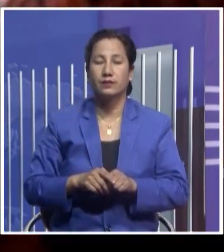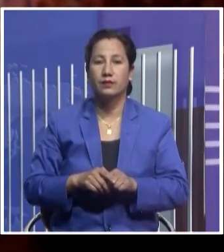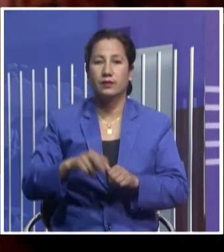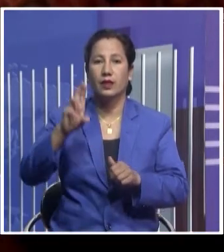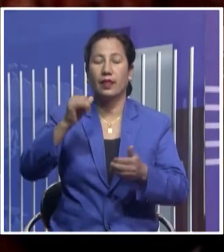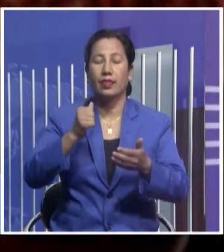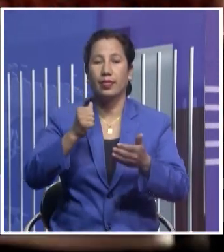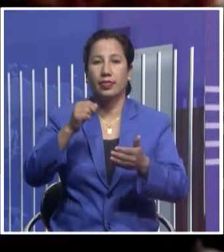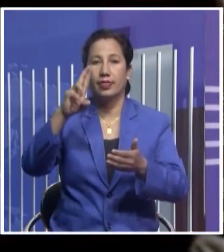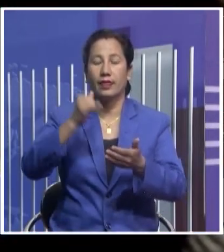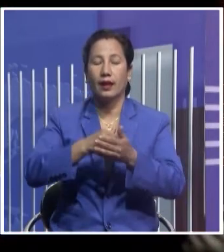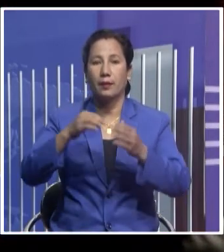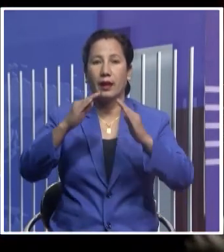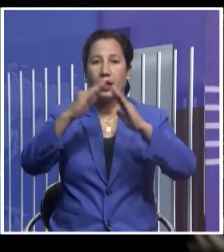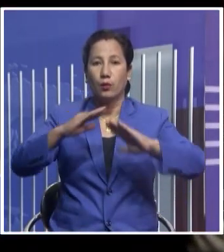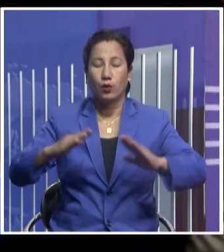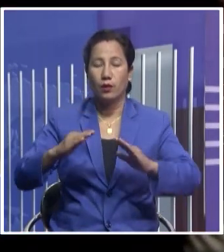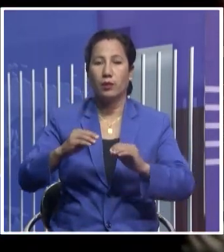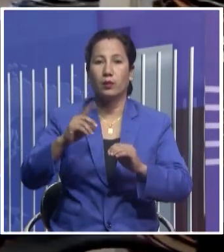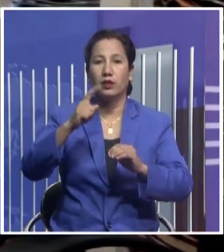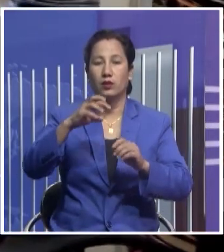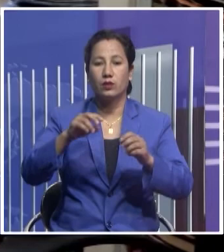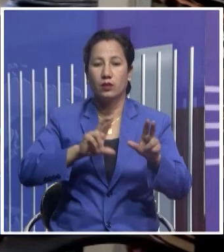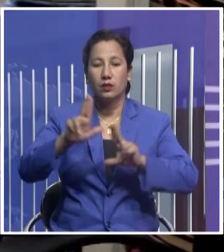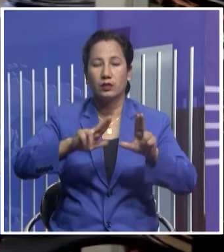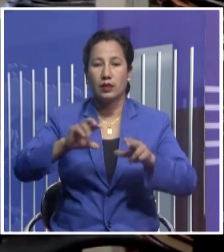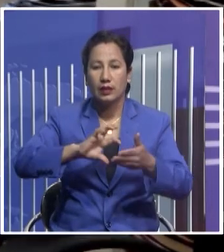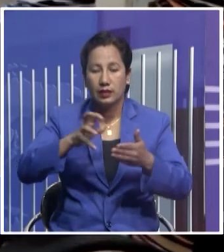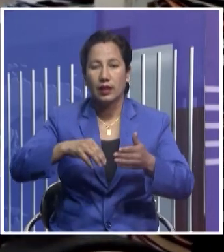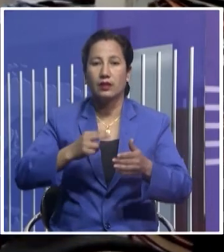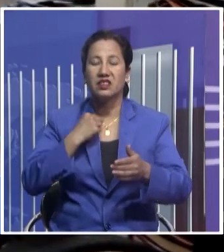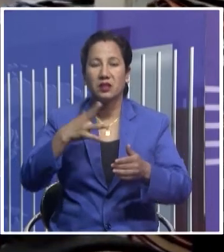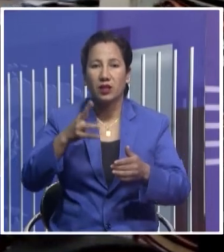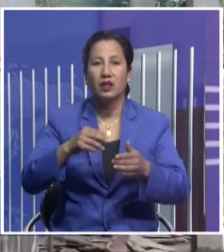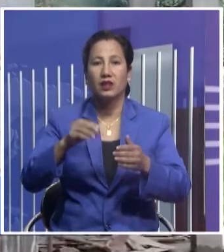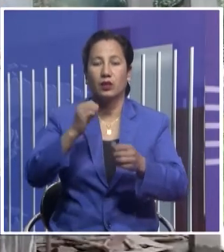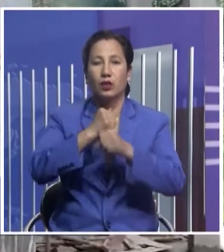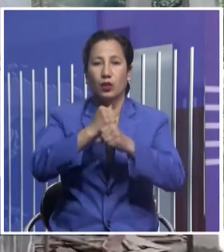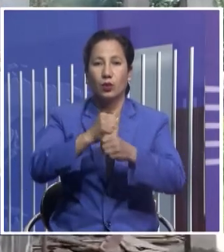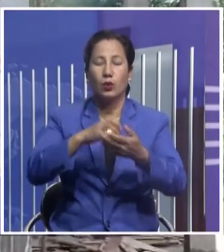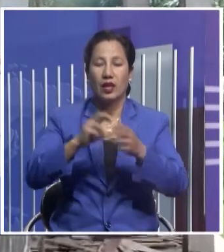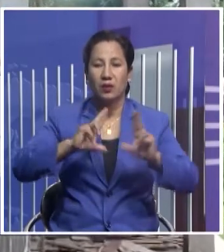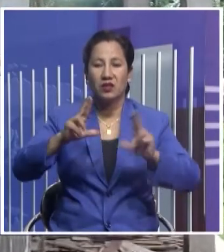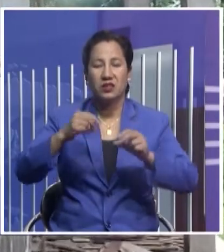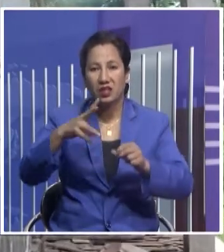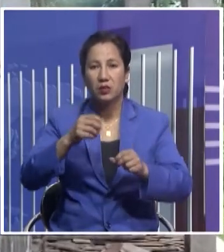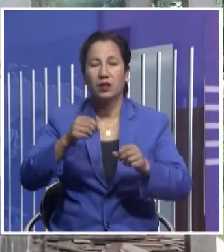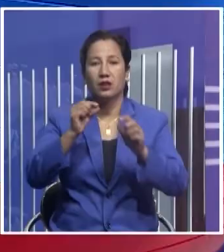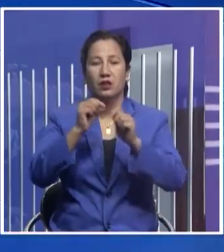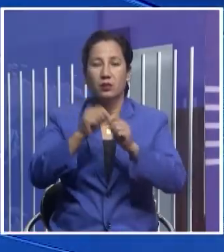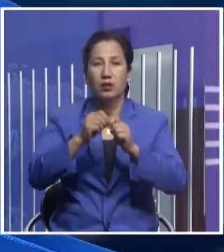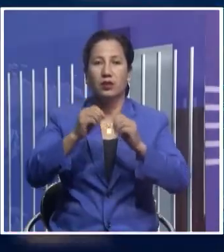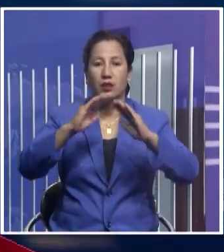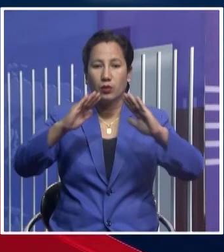दाङमा भूकम्प प्रतिरोधी भवनको नक्सा पासमा स्थानीयको चासो बढेन। घुराईमा नक्सा पास बिनै धमाधम घर बन्दै, भूकम्पले क्षति